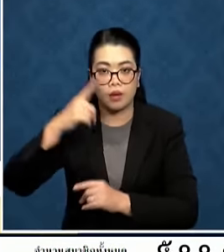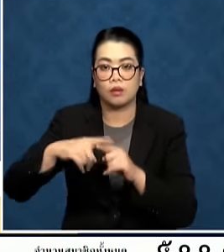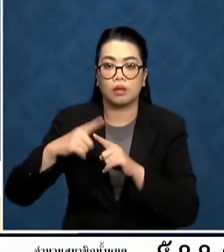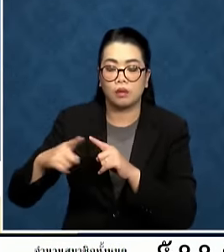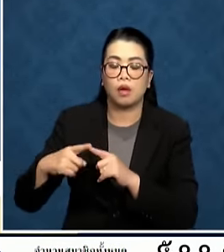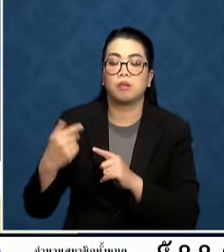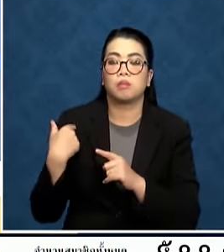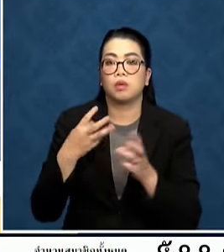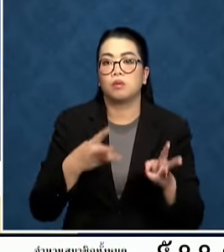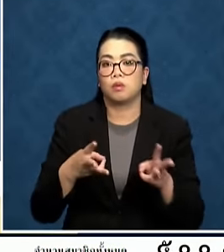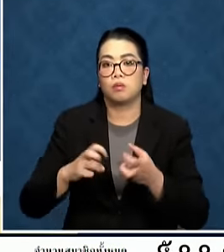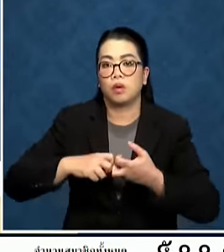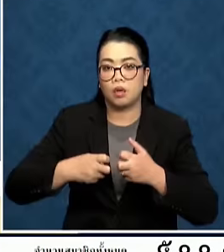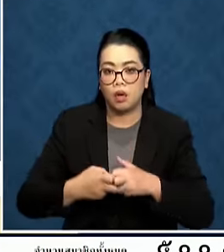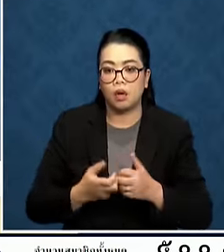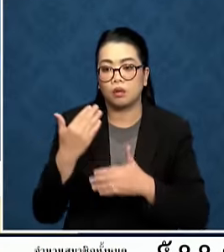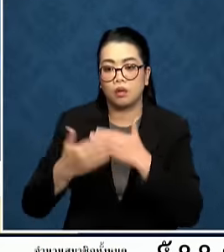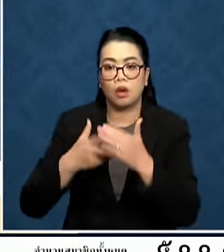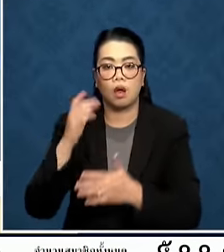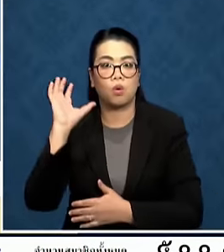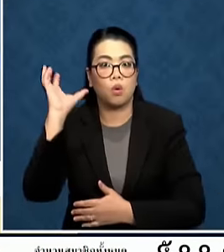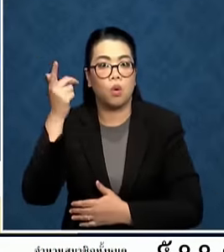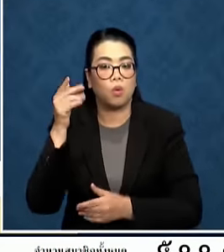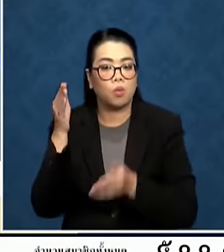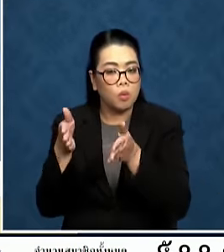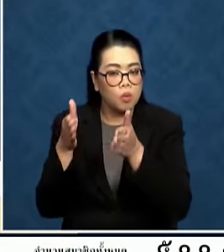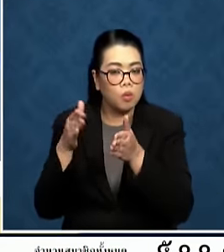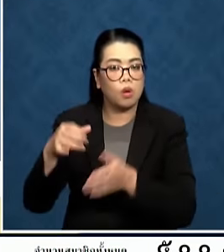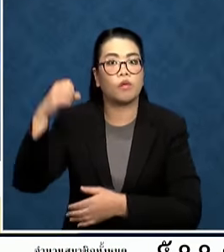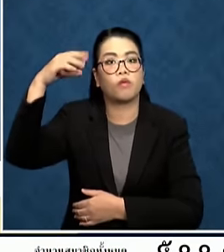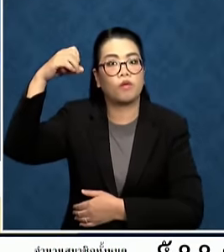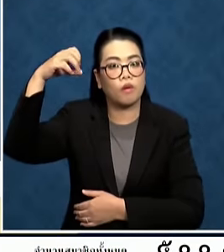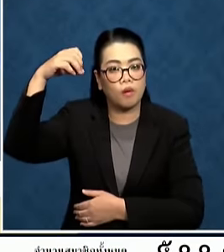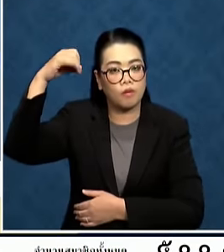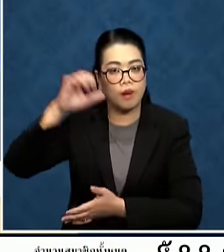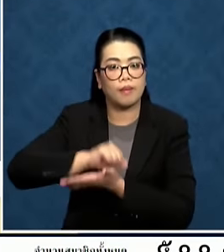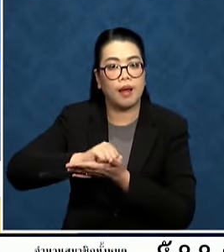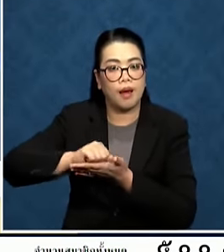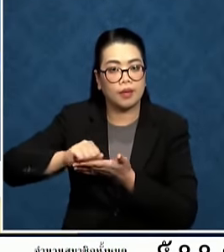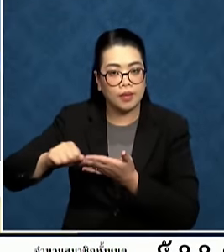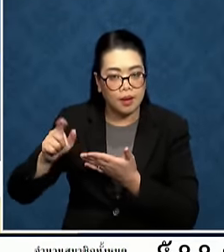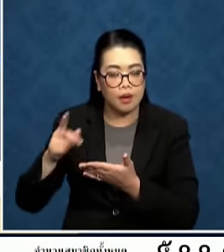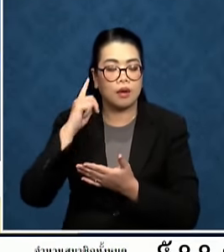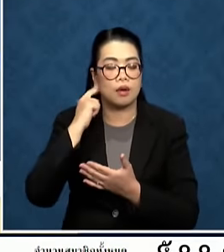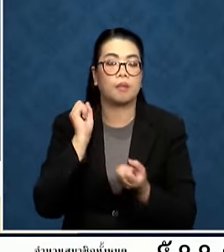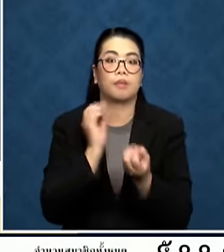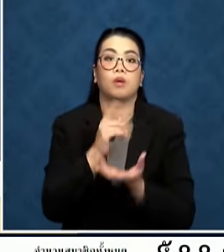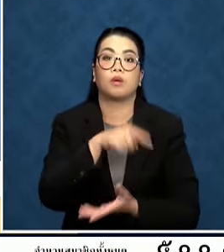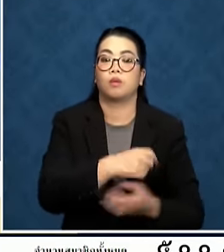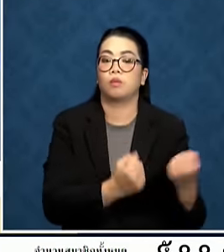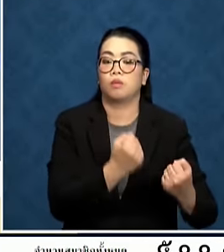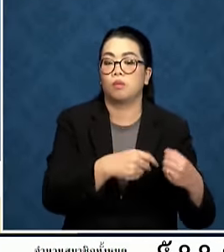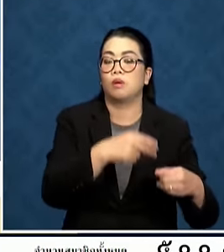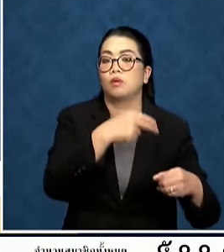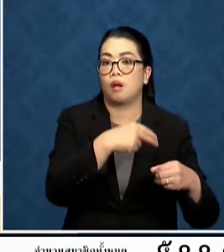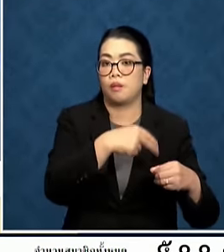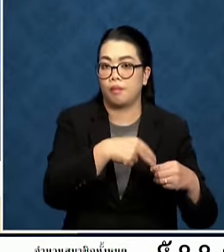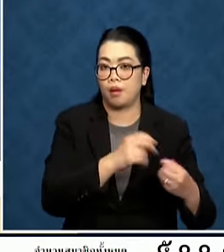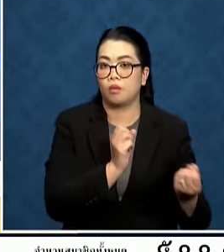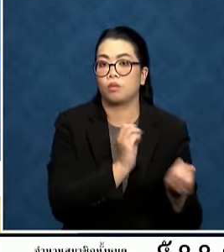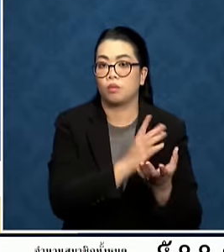หลายมิติไม่ว่าจะเป็นทิศทางตลาดโลกครับที่มุ่งสู่ยานยนพลังงานสะอาดทำให้กระทบต่อผู้บริโภค